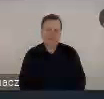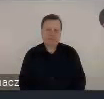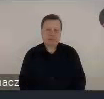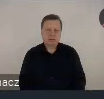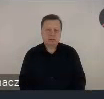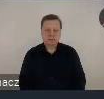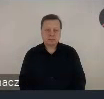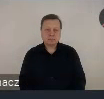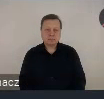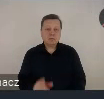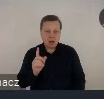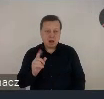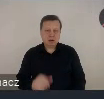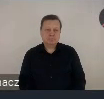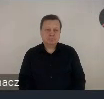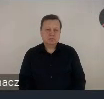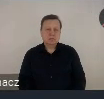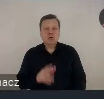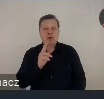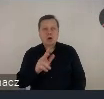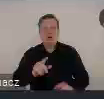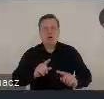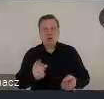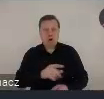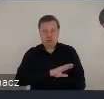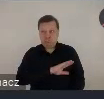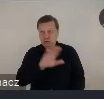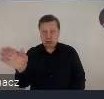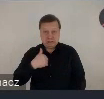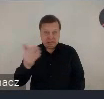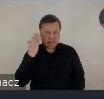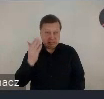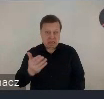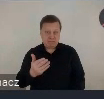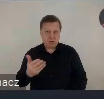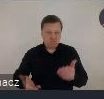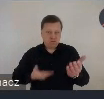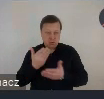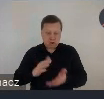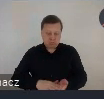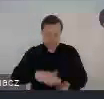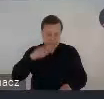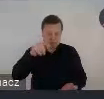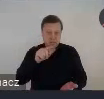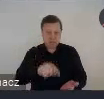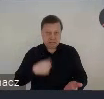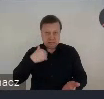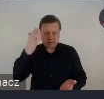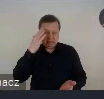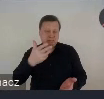że my nie znamy wszystkich organizacji, które do nas składają wnioski. W związku z